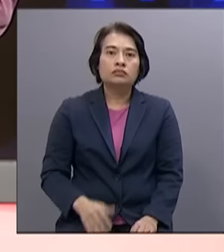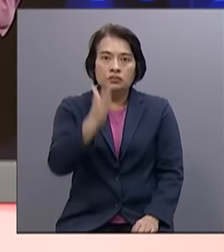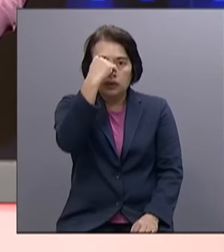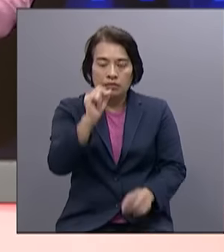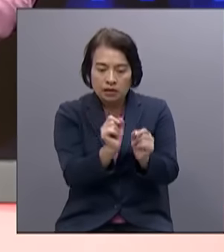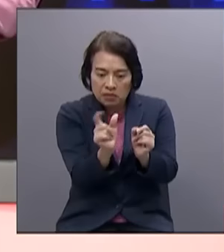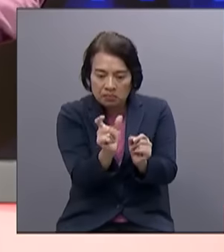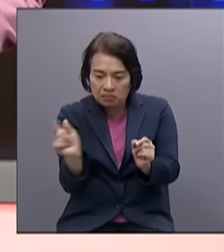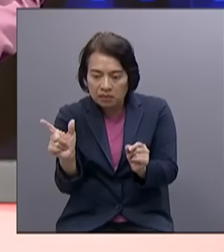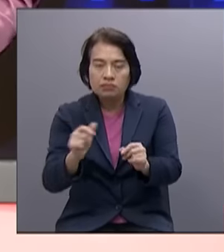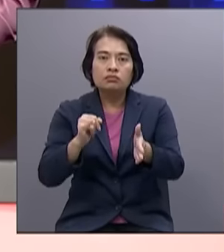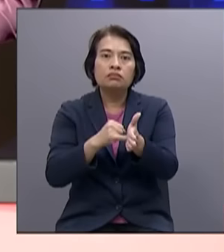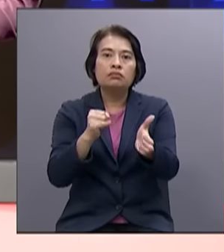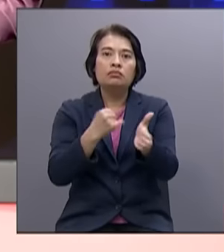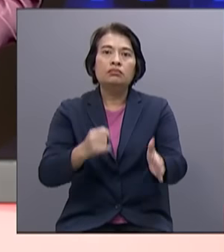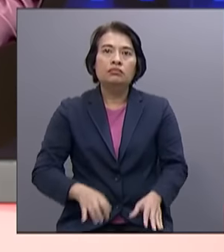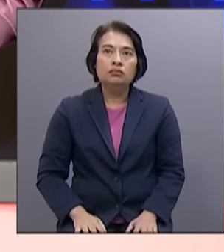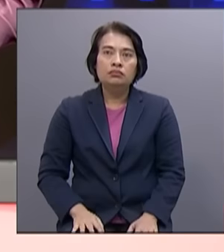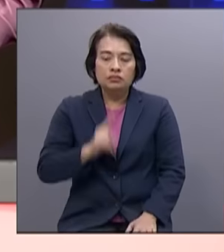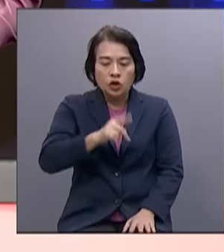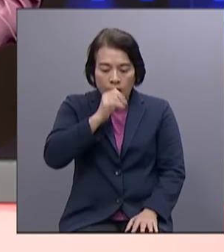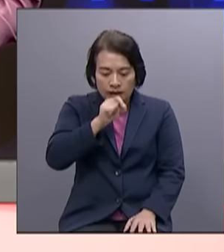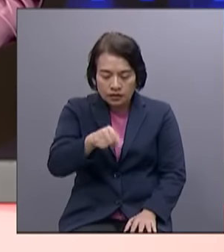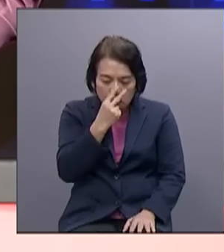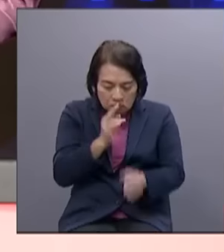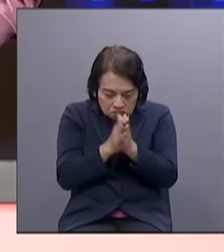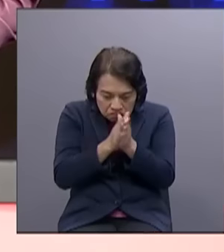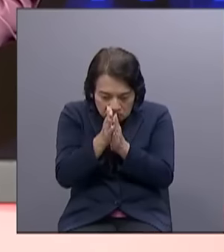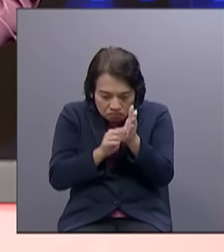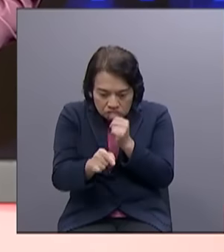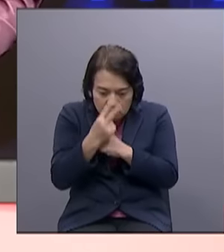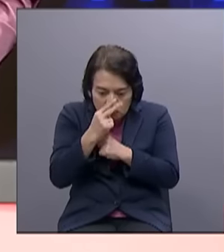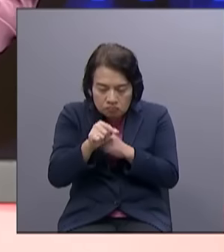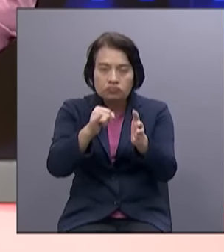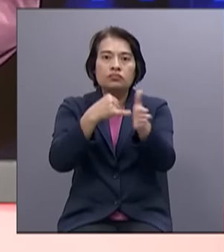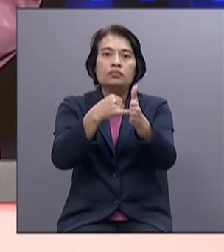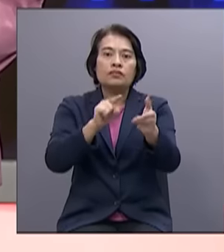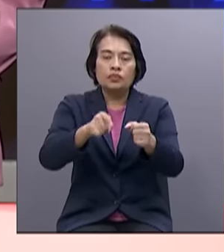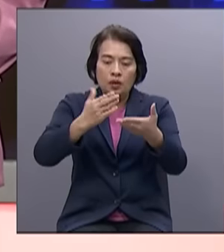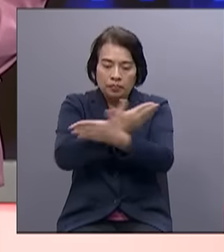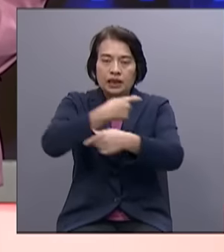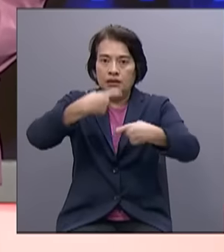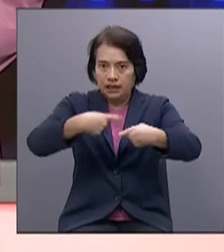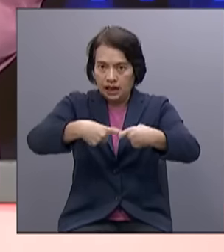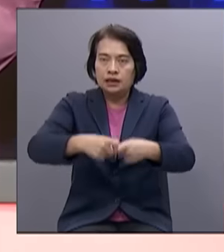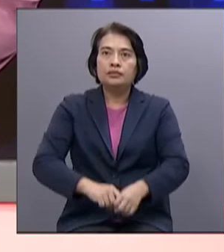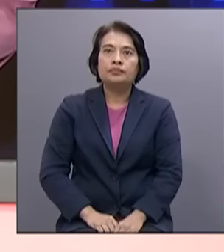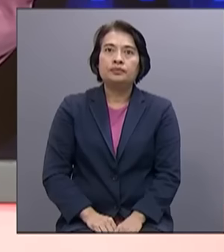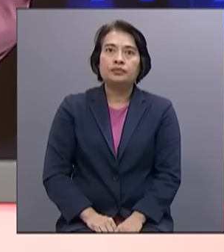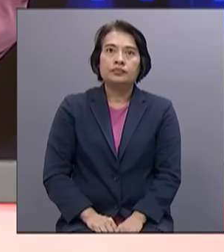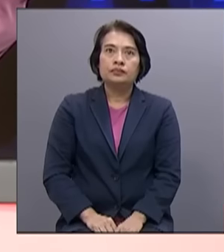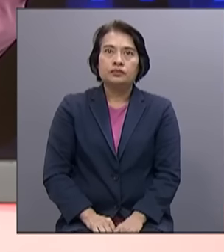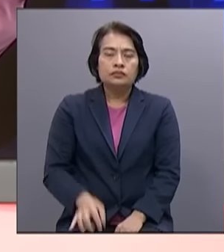บนคีย์บอร์ดแล้วแต่เป็นรหัสที่คาดเดาได้ง่ายนะคะควรจะเปลี่ยนให้มันยากขึ้นวิธีการต่อมาค่ะคืออย่าไป